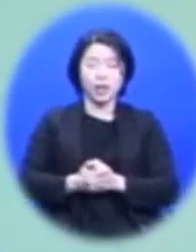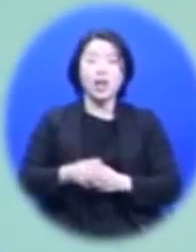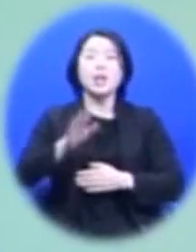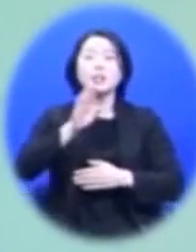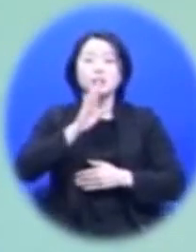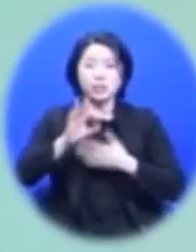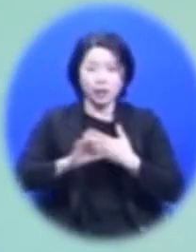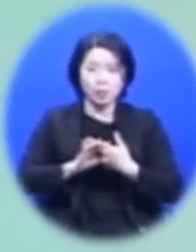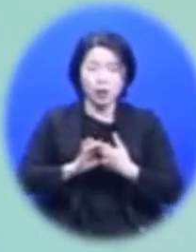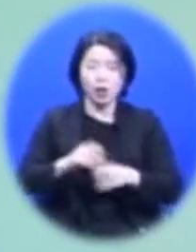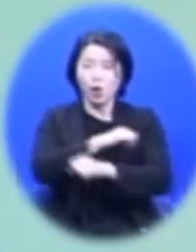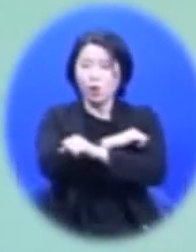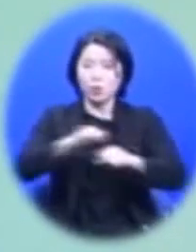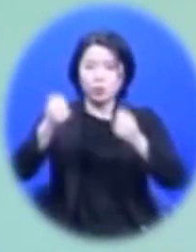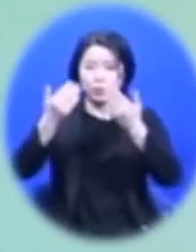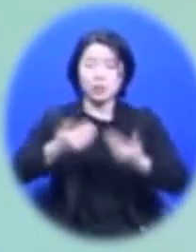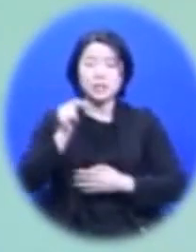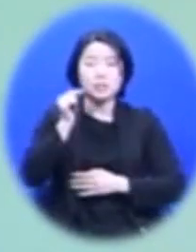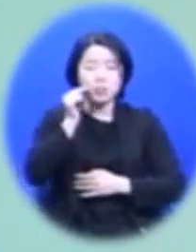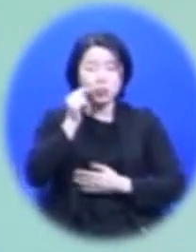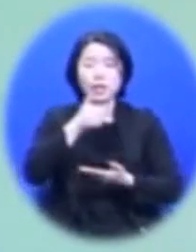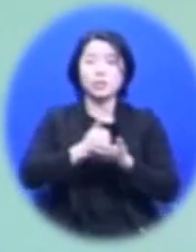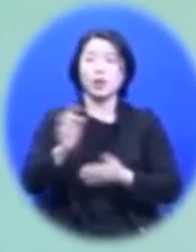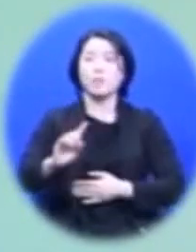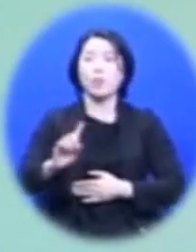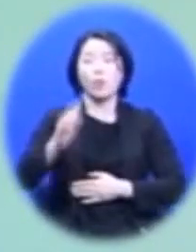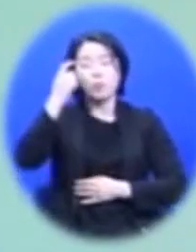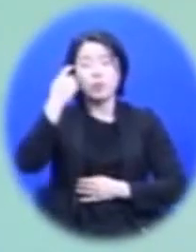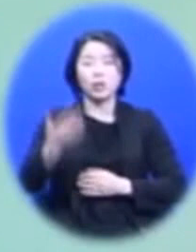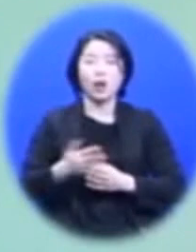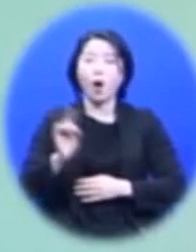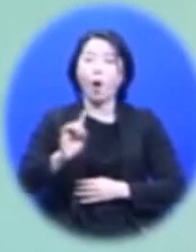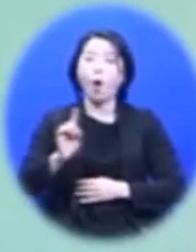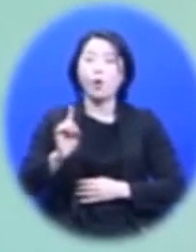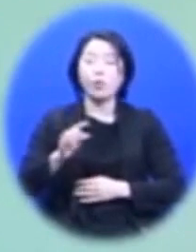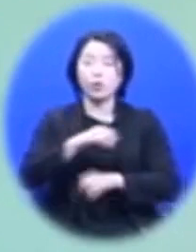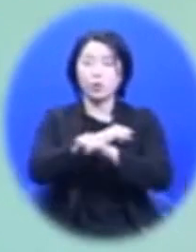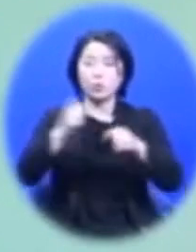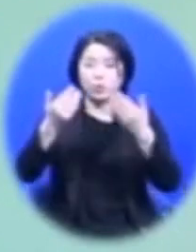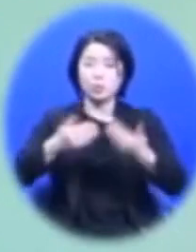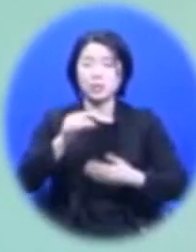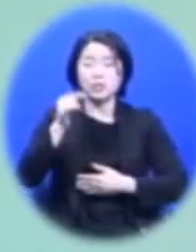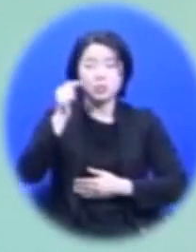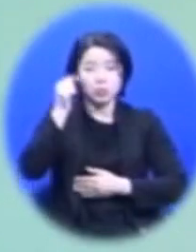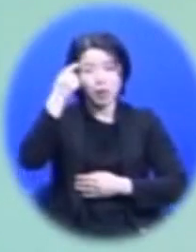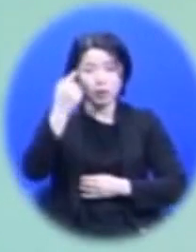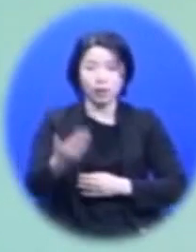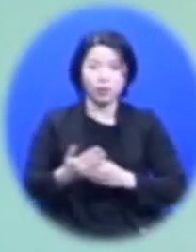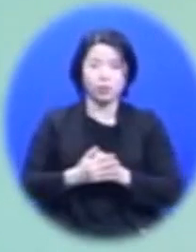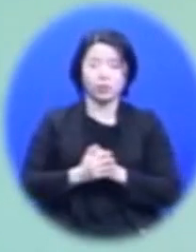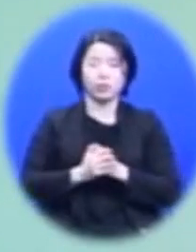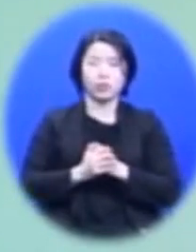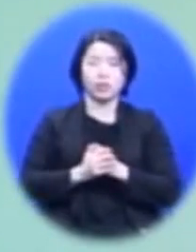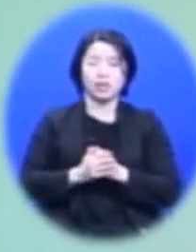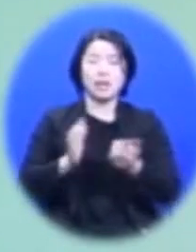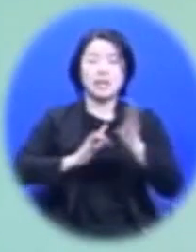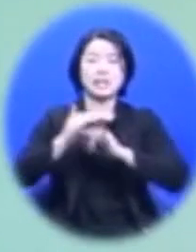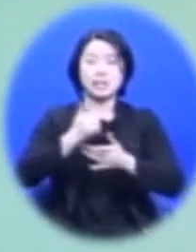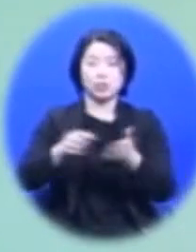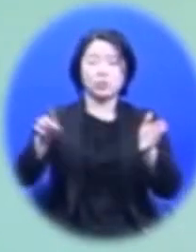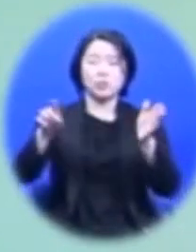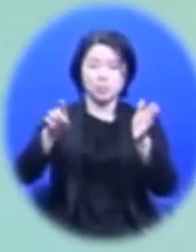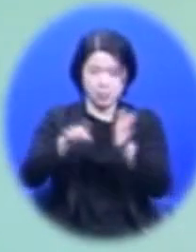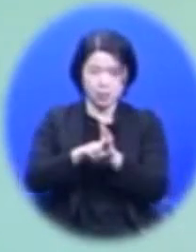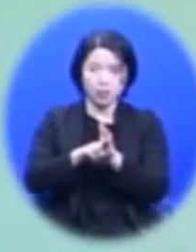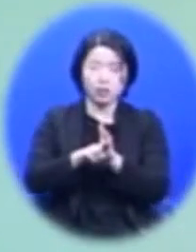그렇다면 용서받지 못할 죄는 도대체 뭐지요? 어떤 게 용서받지 못할 죄지요? 예수님을